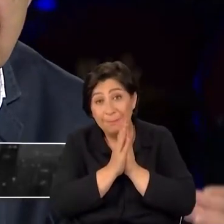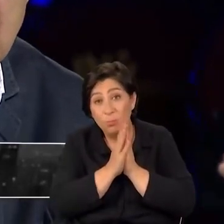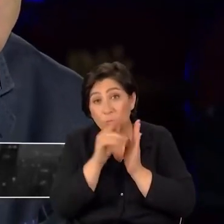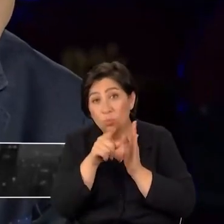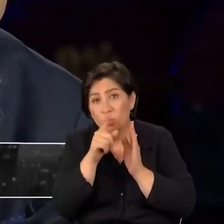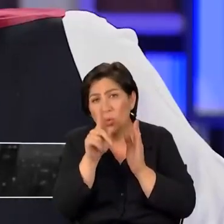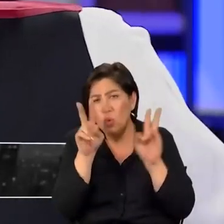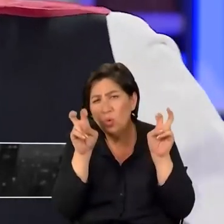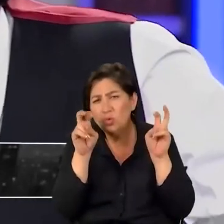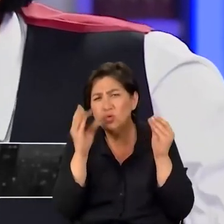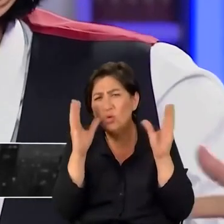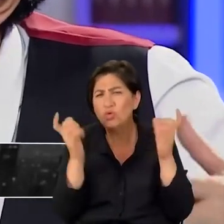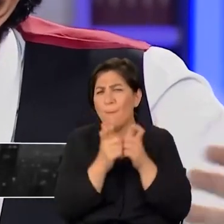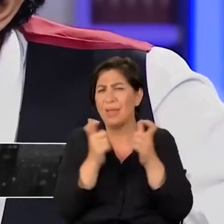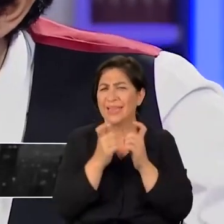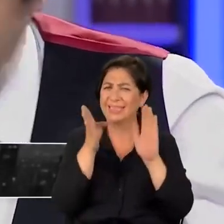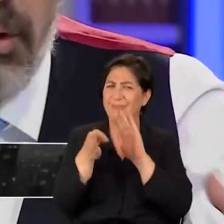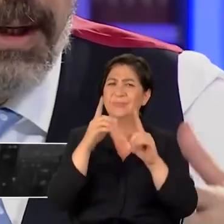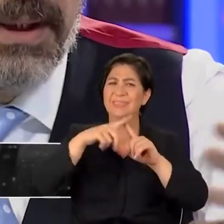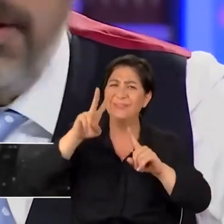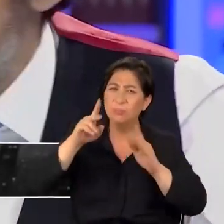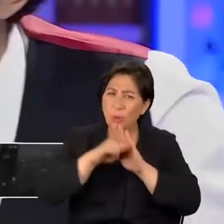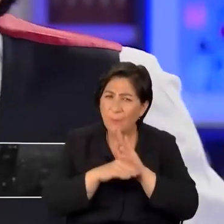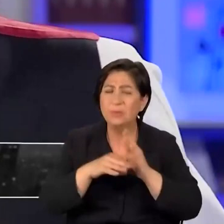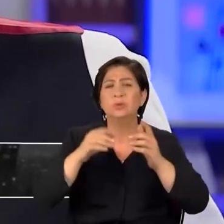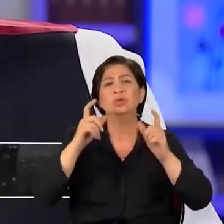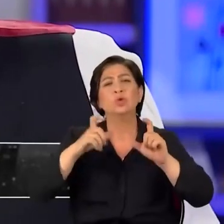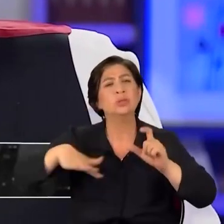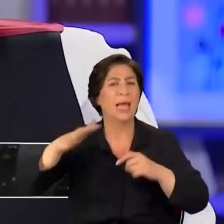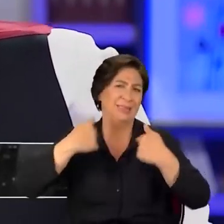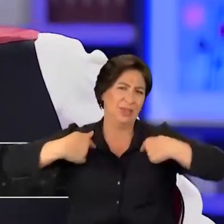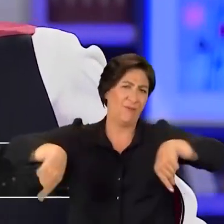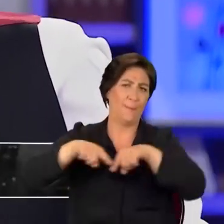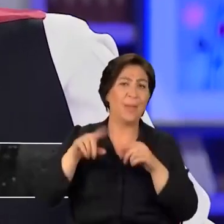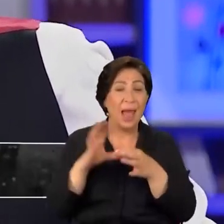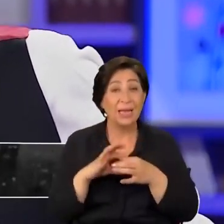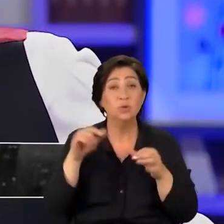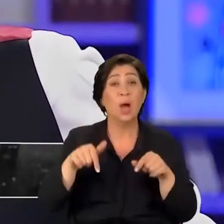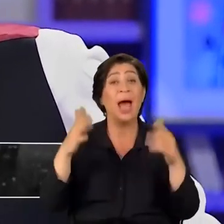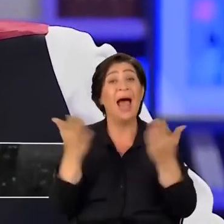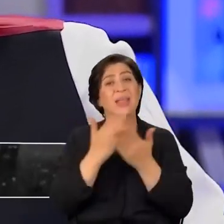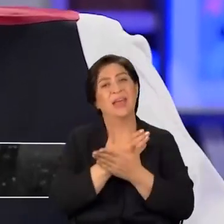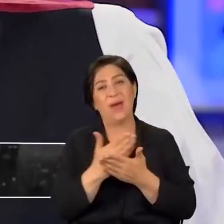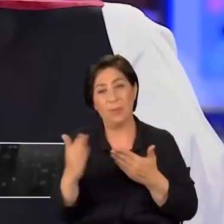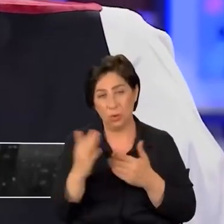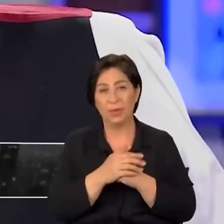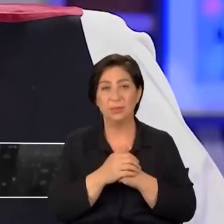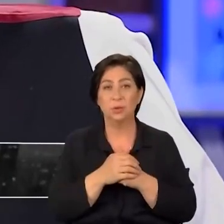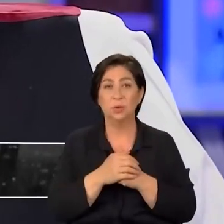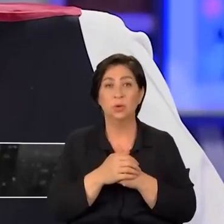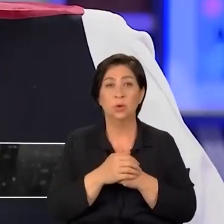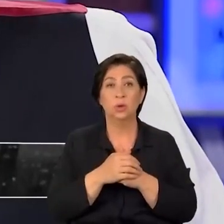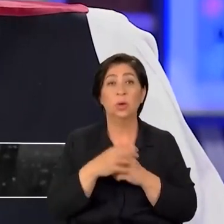çok toplantıya katıldım. İşte bu hasbelkader televizyon programları ve sosyal durumla ilgili. Şu anda ve hala devam ediyorlar.